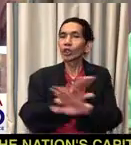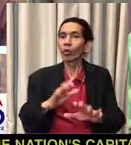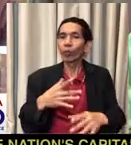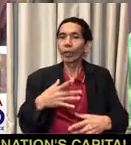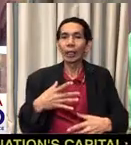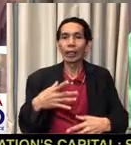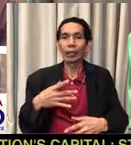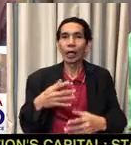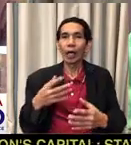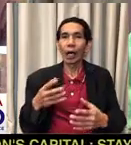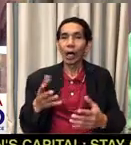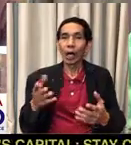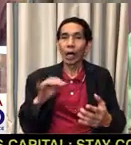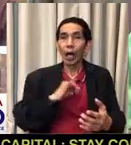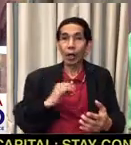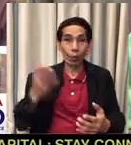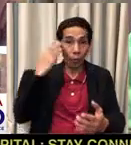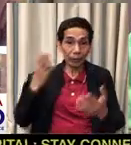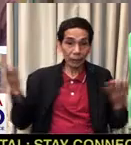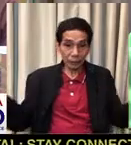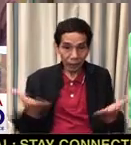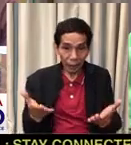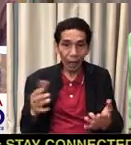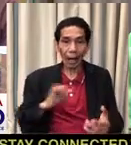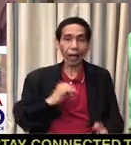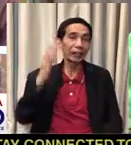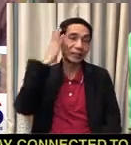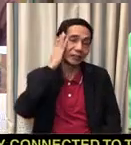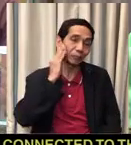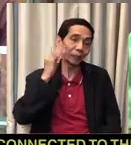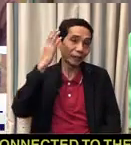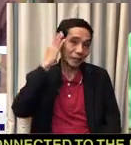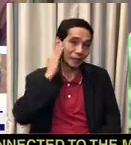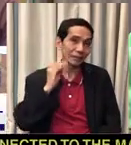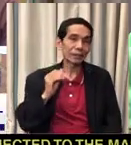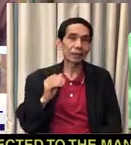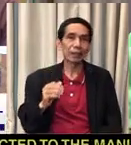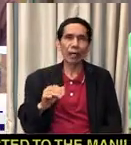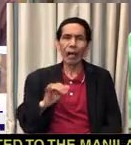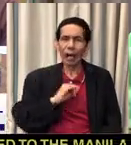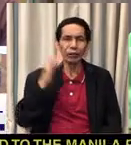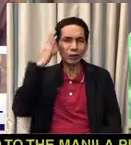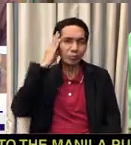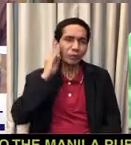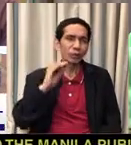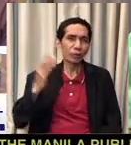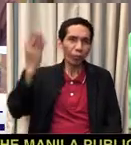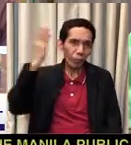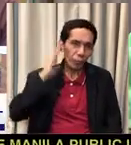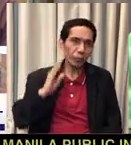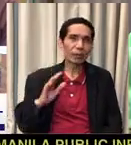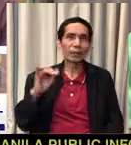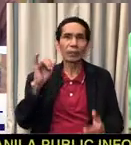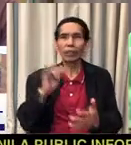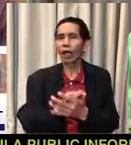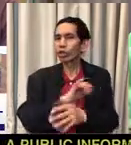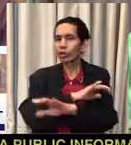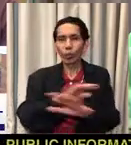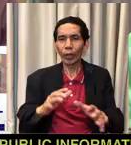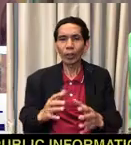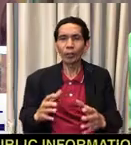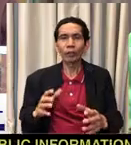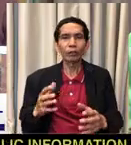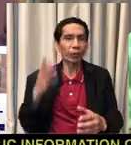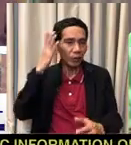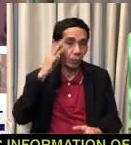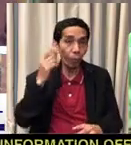it. I was there. I experienced it. Naranasan ko yun eh. Kaya yun ang ayaw kong iparanas